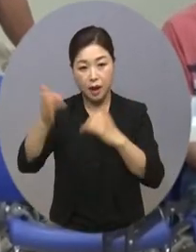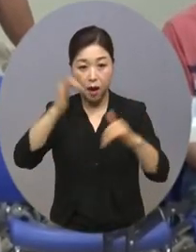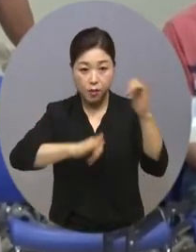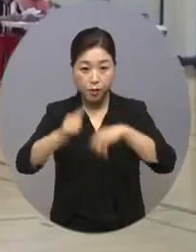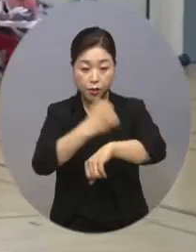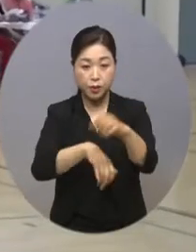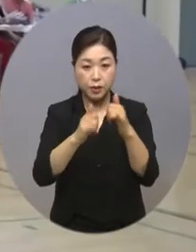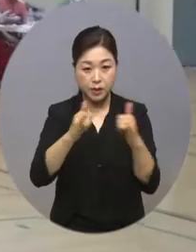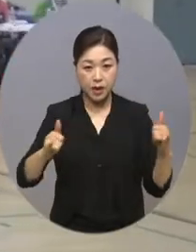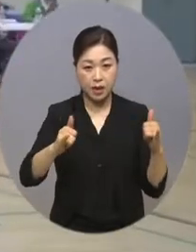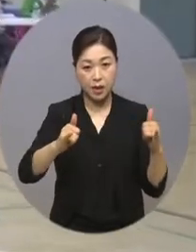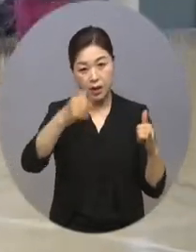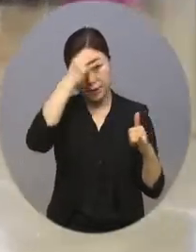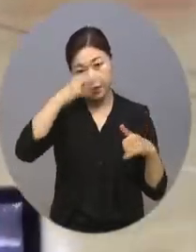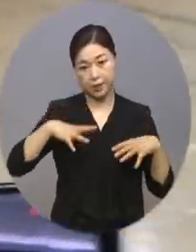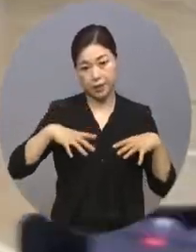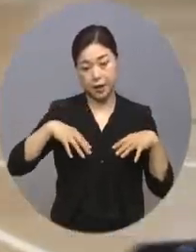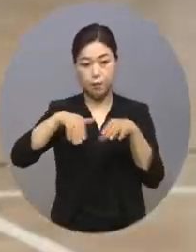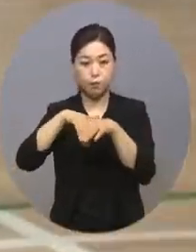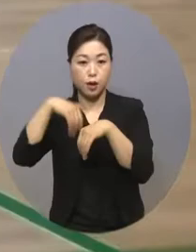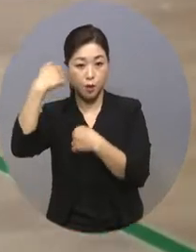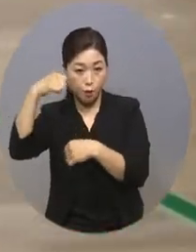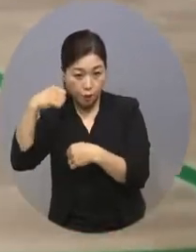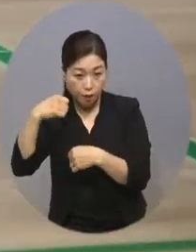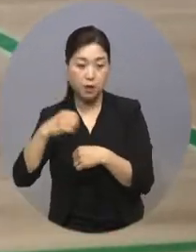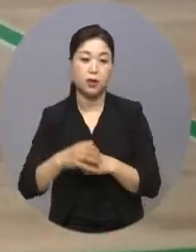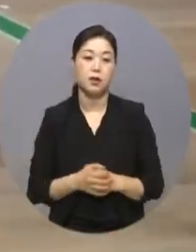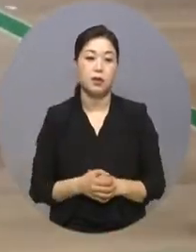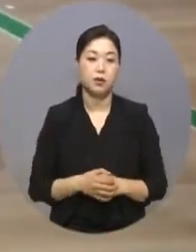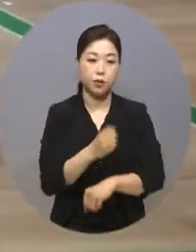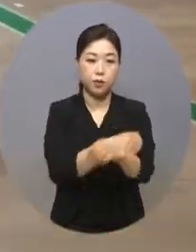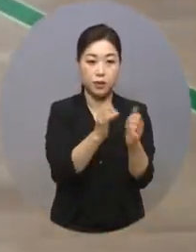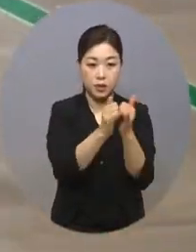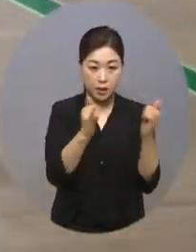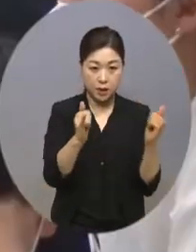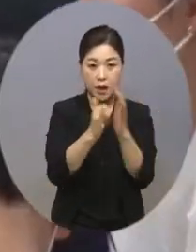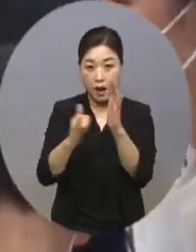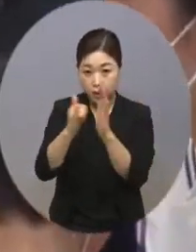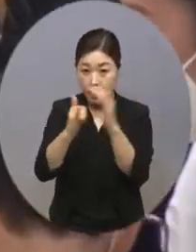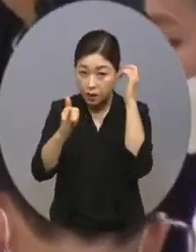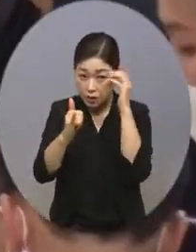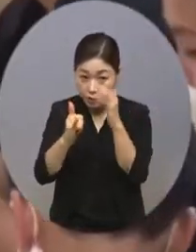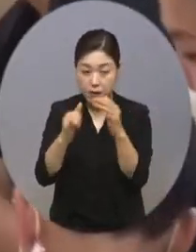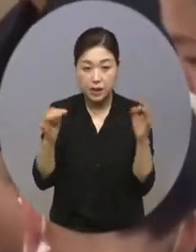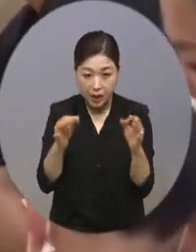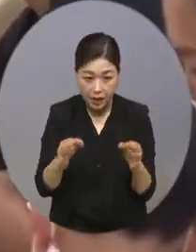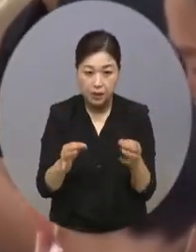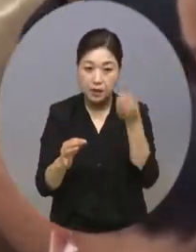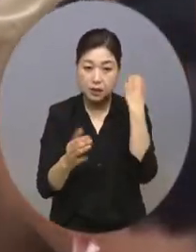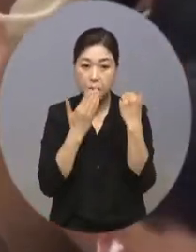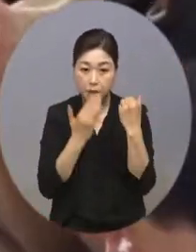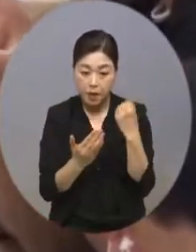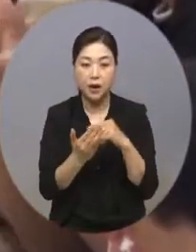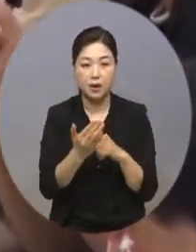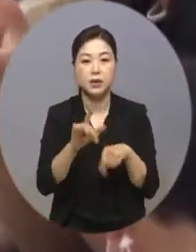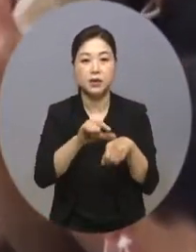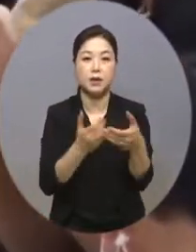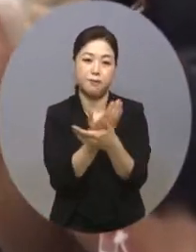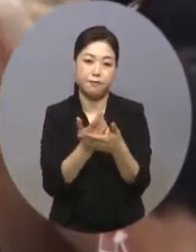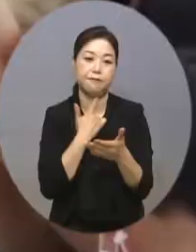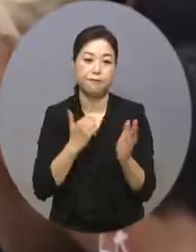장기자랑, 문화공연 등으로 외국인 노동자들이 가족에 대한 그리움을 잠시나마 잊을 수 있는 시간을